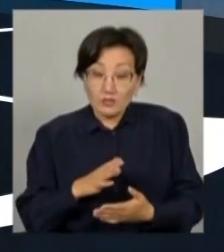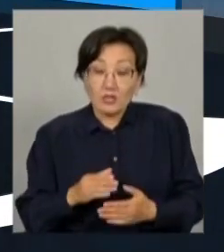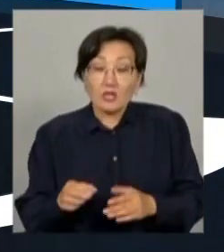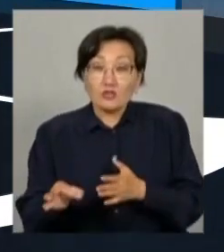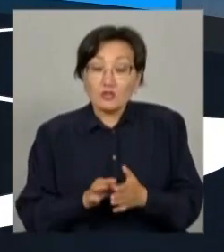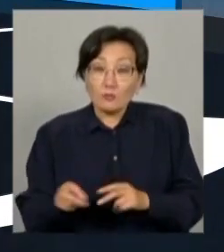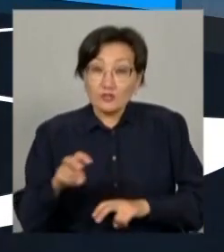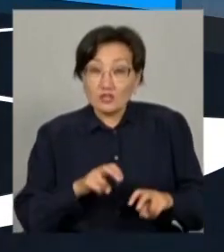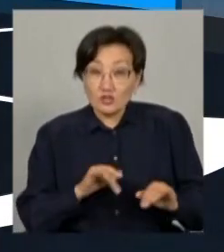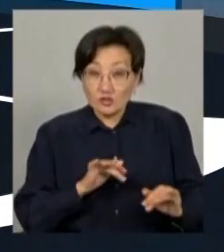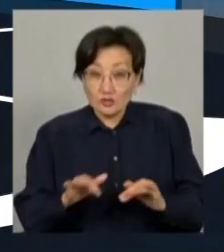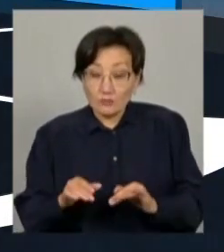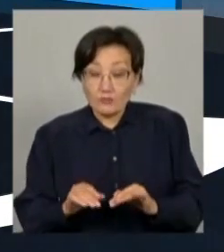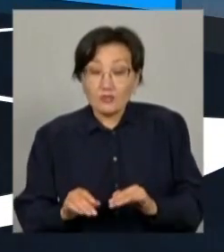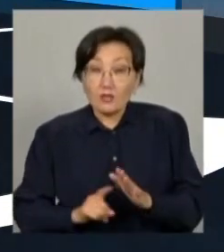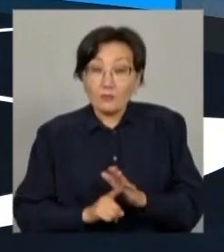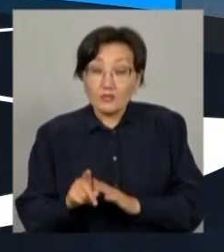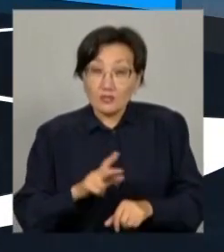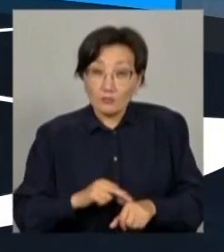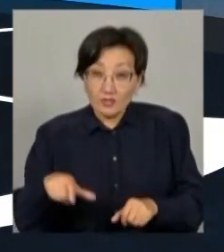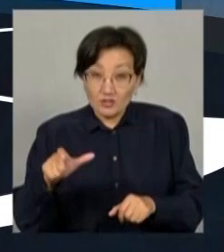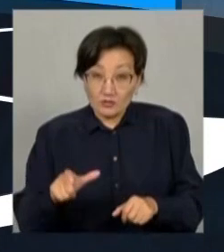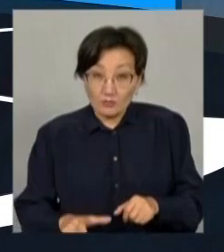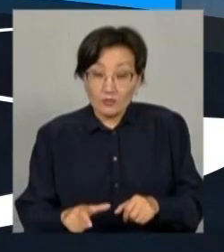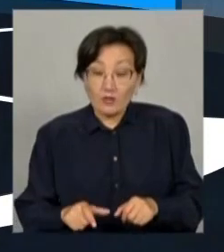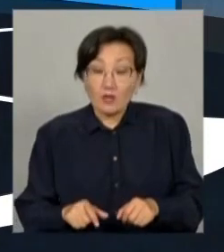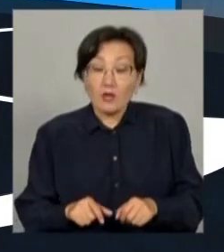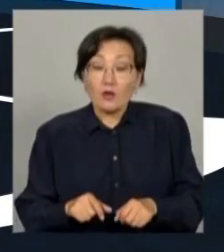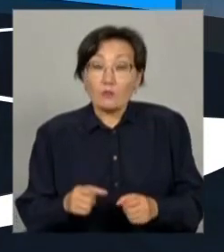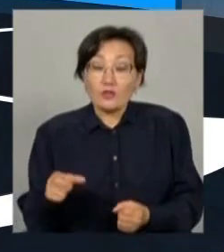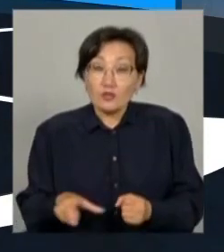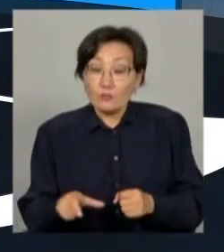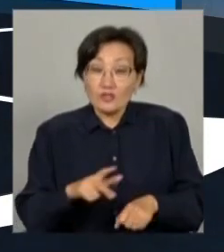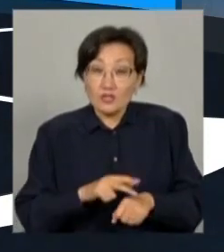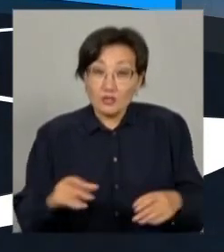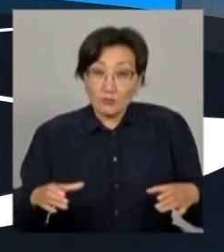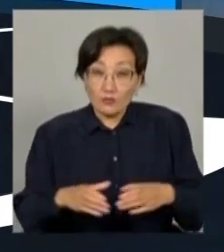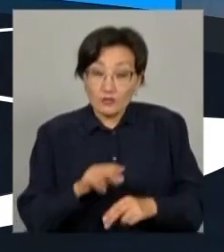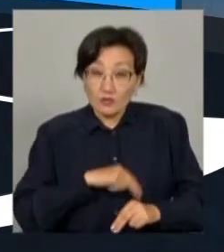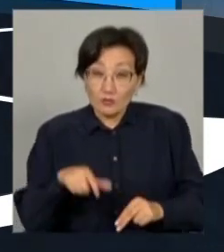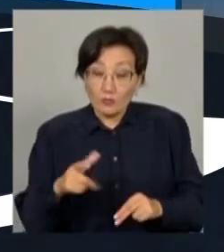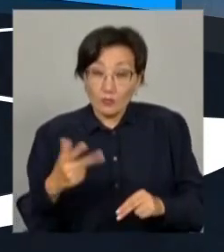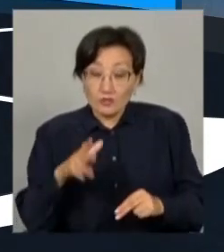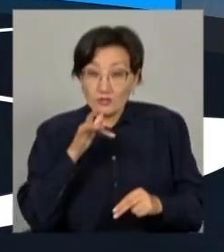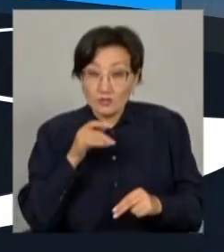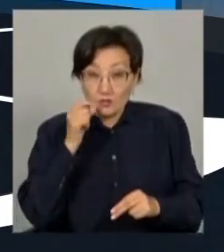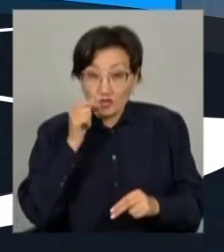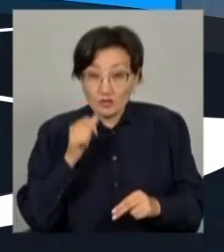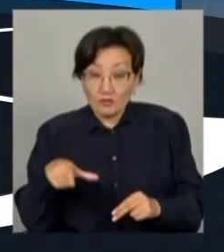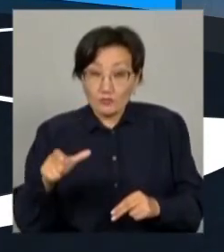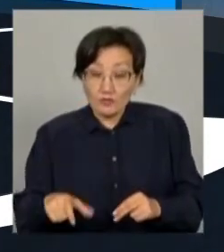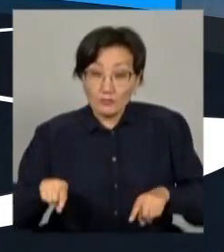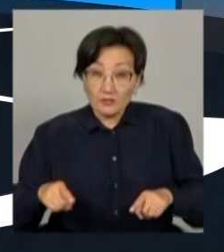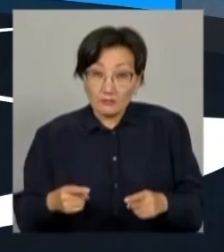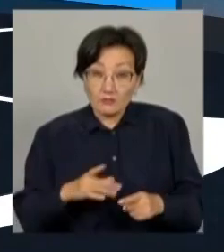жедел іздестіру іс-шараларына кіріскен учаскелік полиция мен патрульдік полиция ротасының қызметкерлері 30 жастағы автокөлік